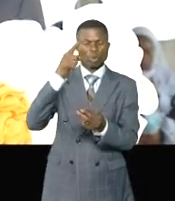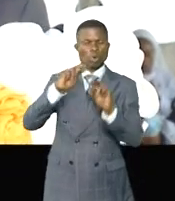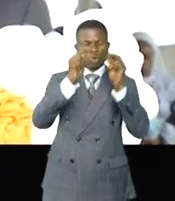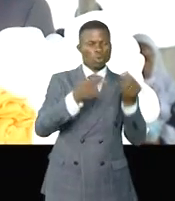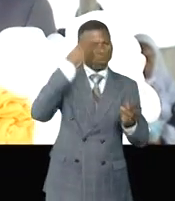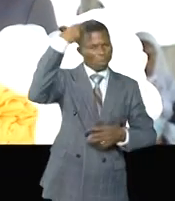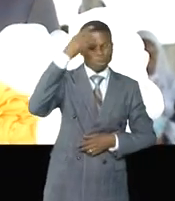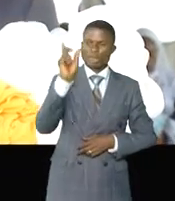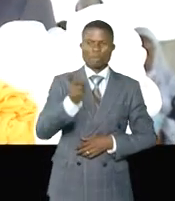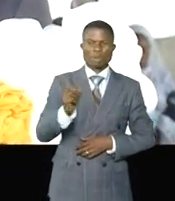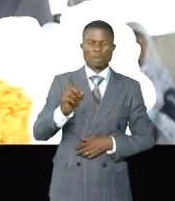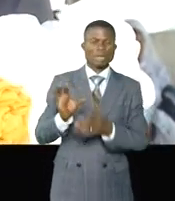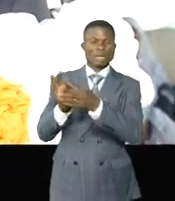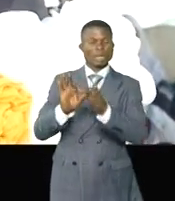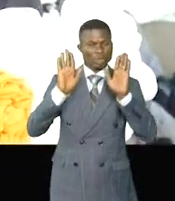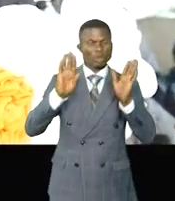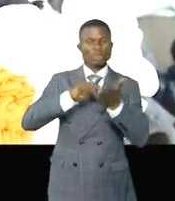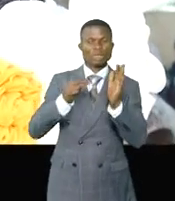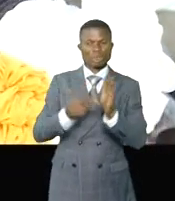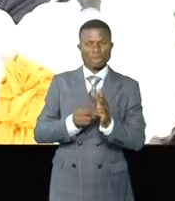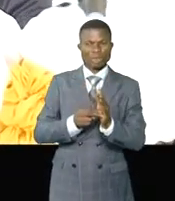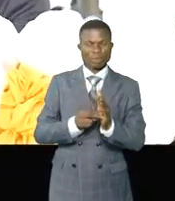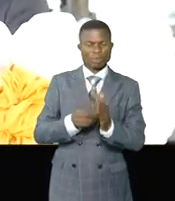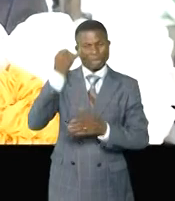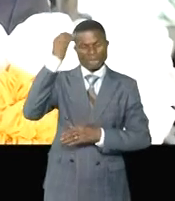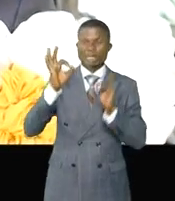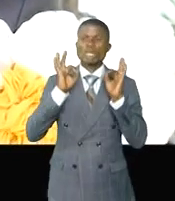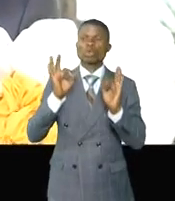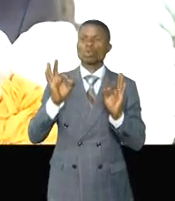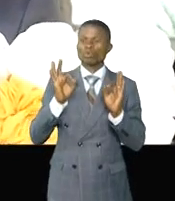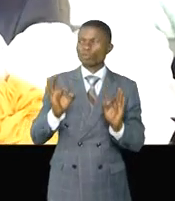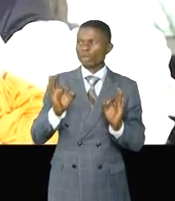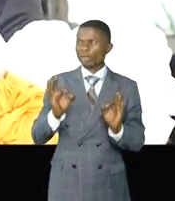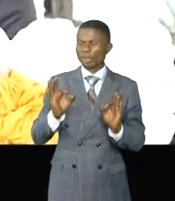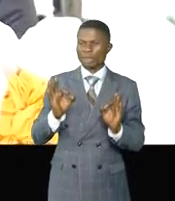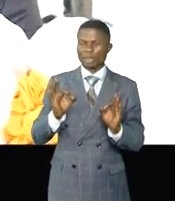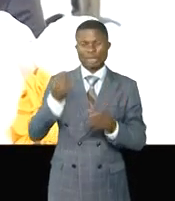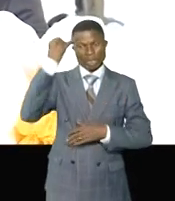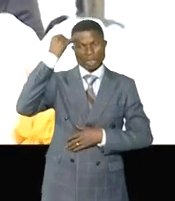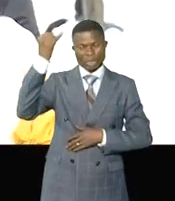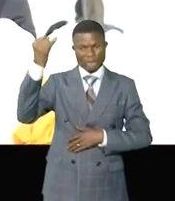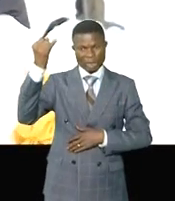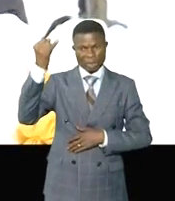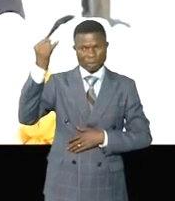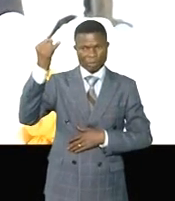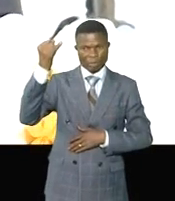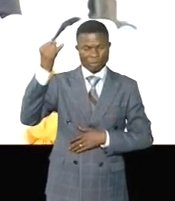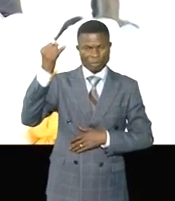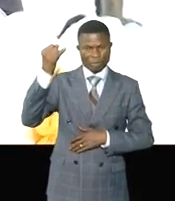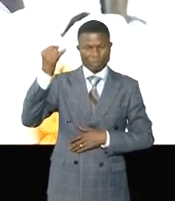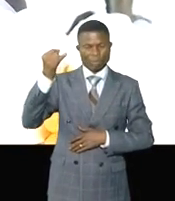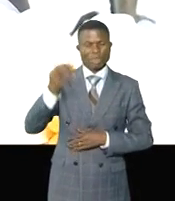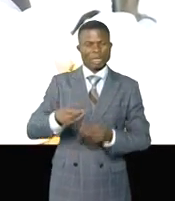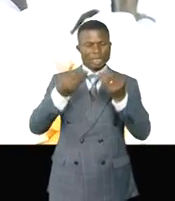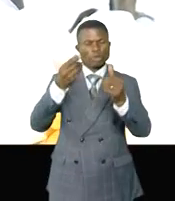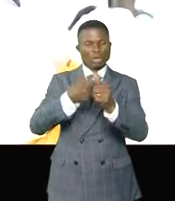politique. L'union sacrée est une nouvelle idée. Une idée qui met avant toute chose l'intérêt du